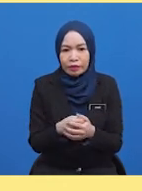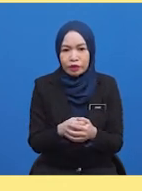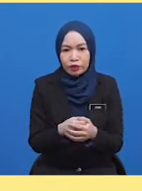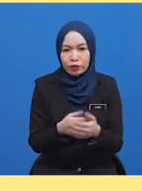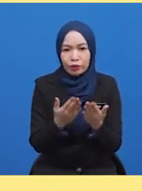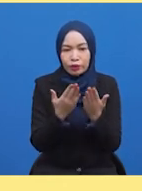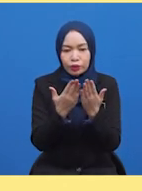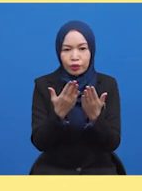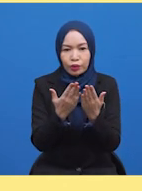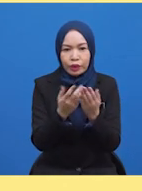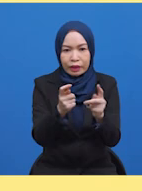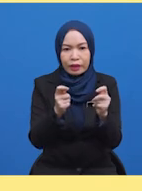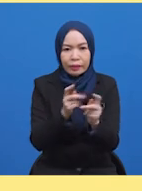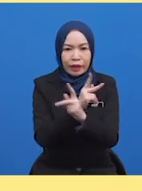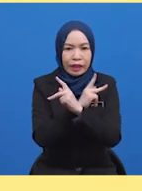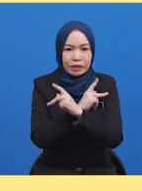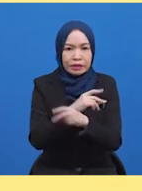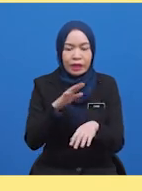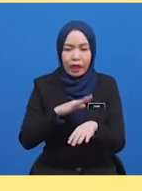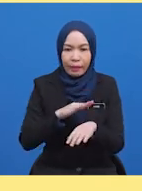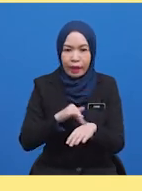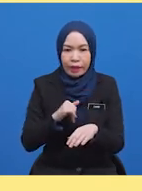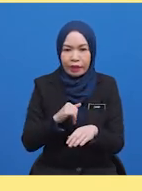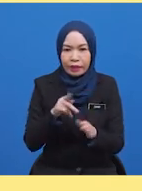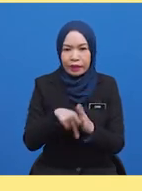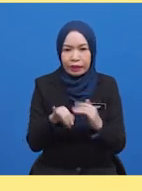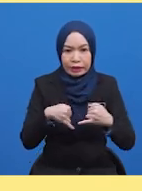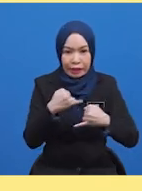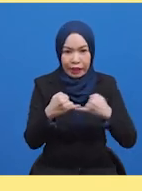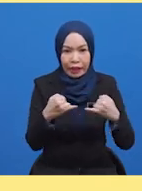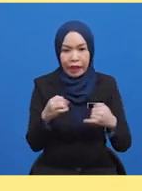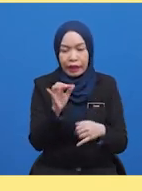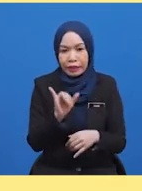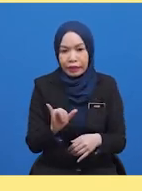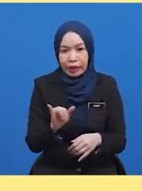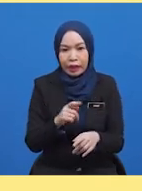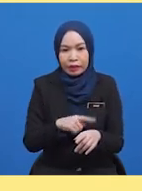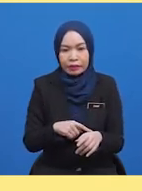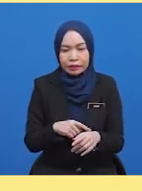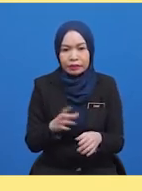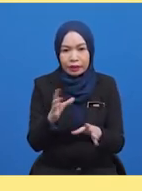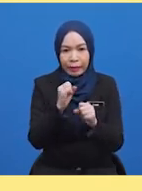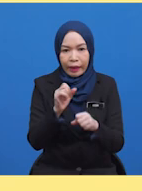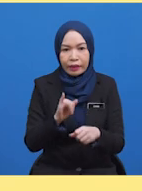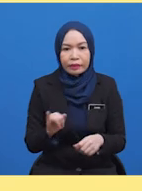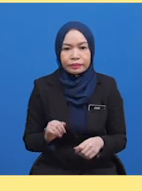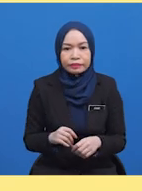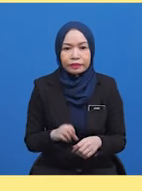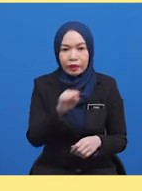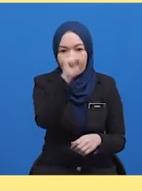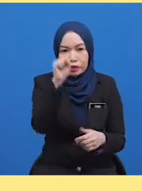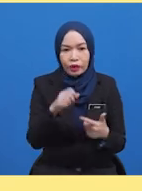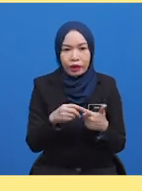kejayaan yang di oleh bagi soalnya 20 markah yang diperuntukkan adalah di